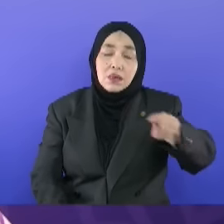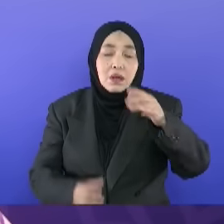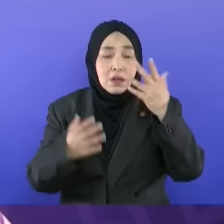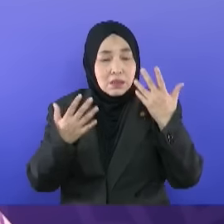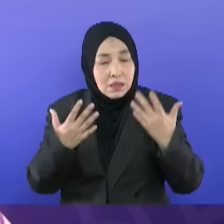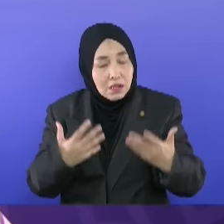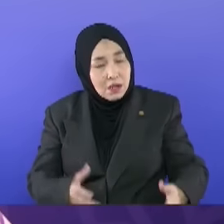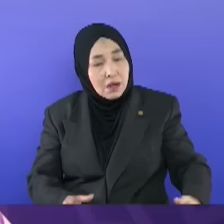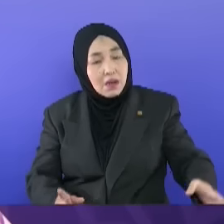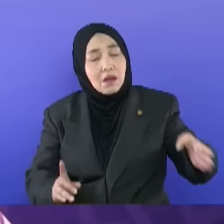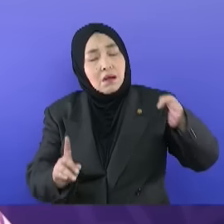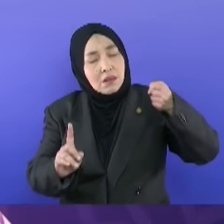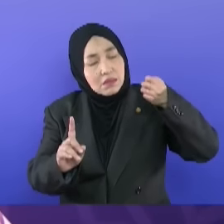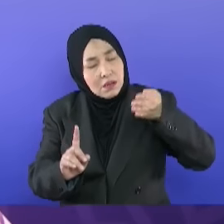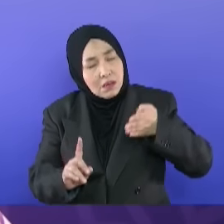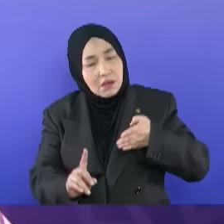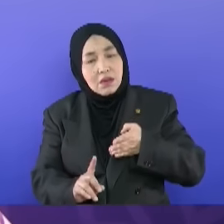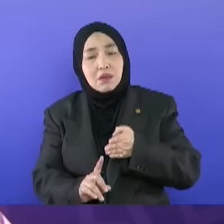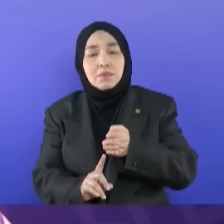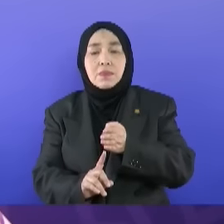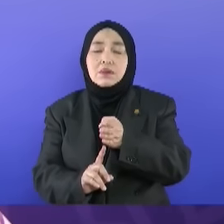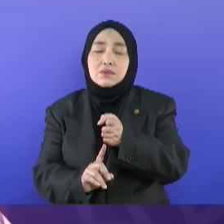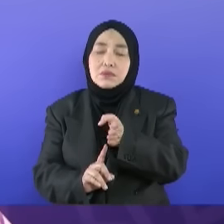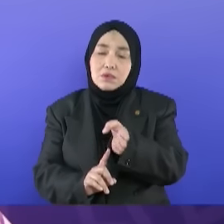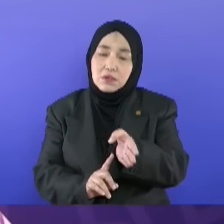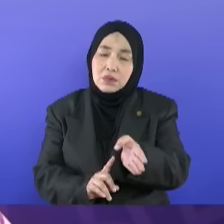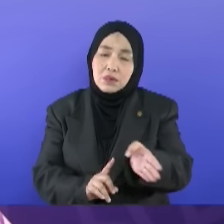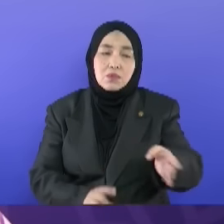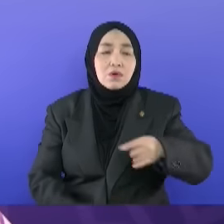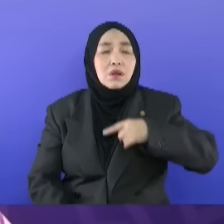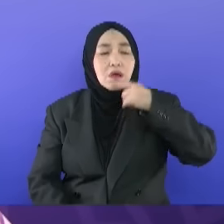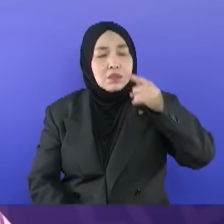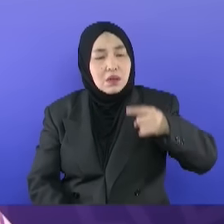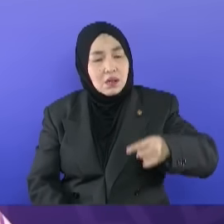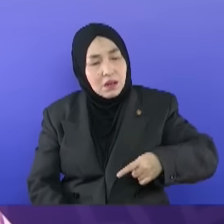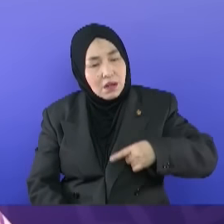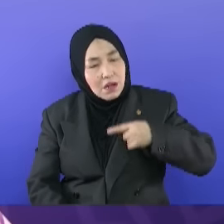qul inna hudallahi